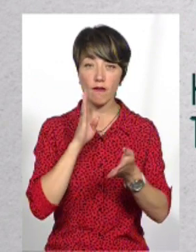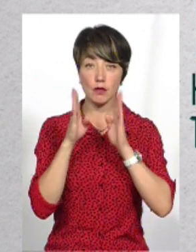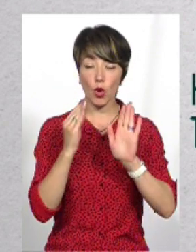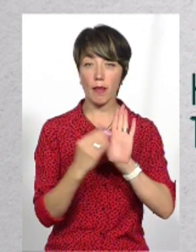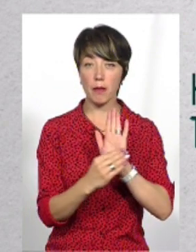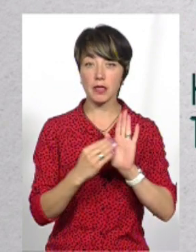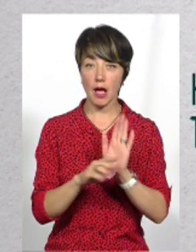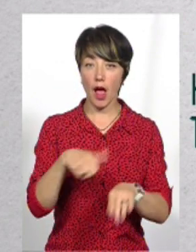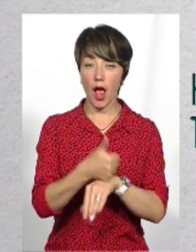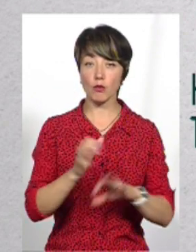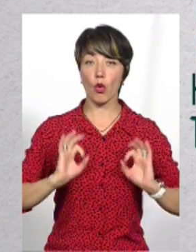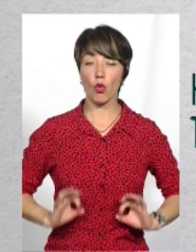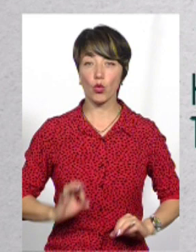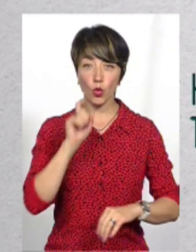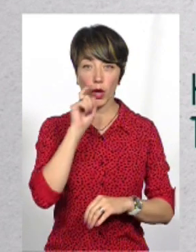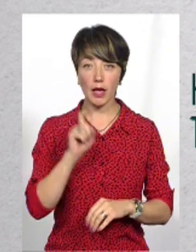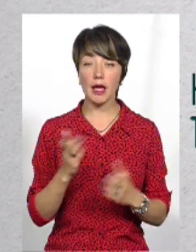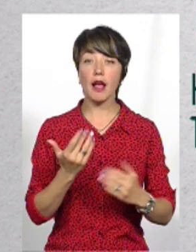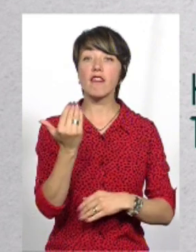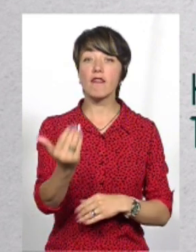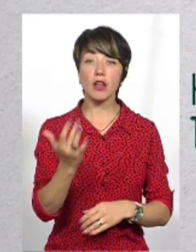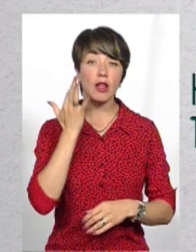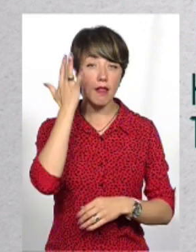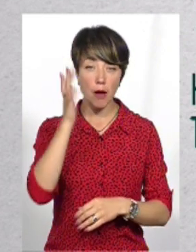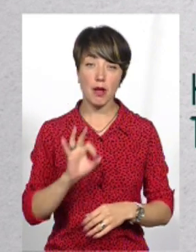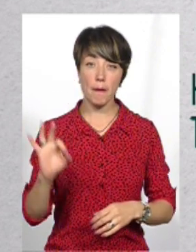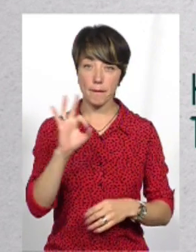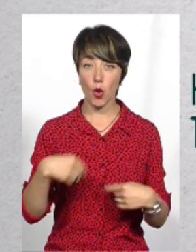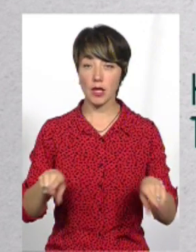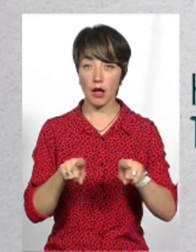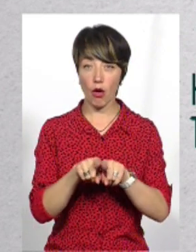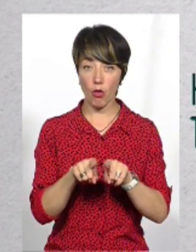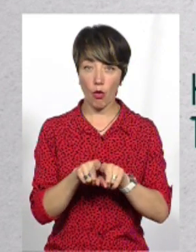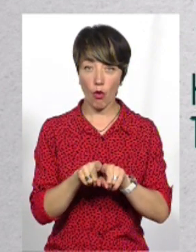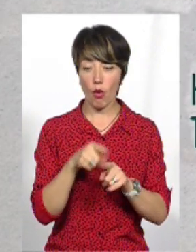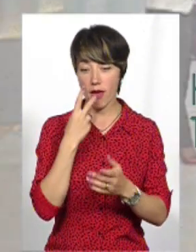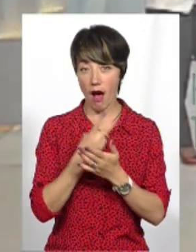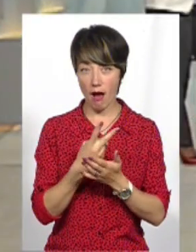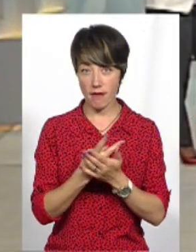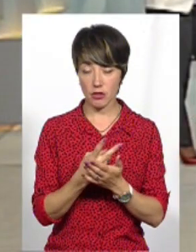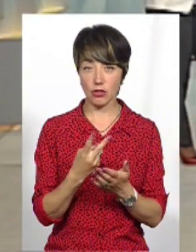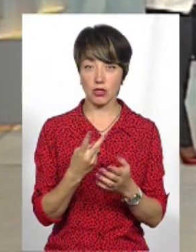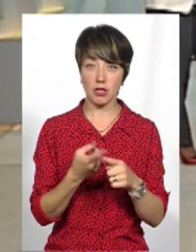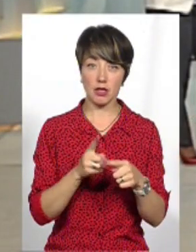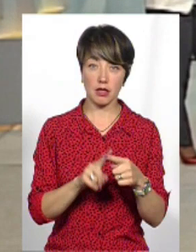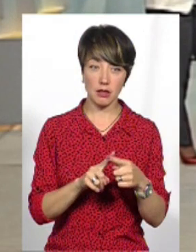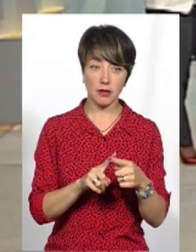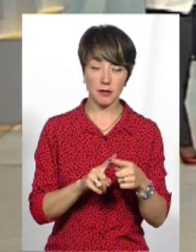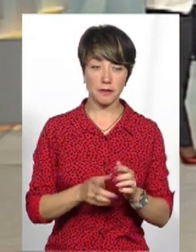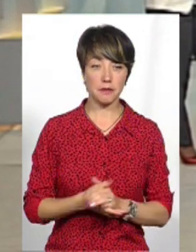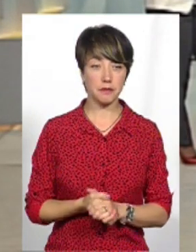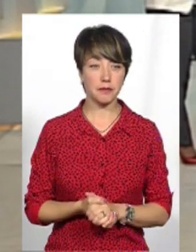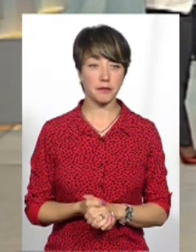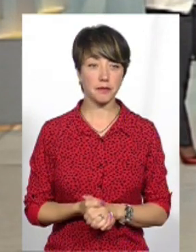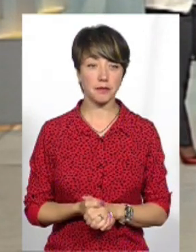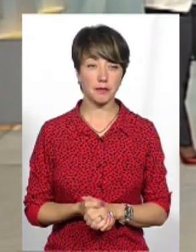Фейсбук написав генпрокурор України. Які ваші наміри стосовно такого явища? І стосовно тиску на бізнес, і